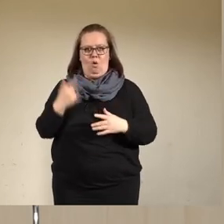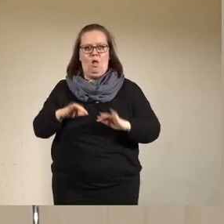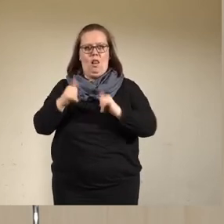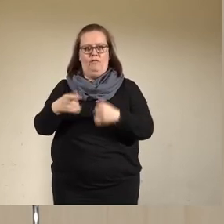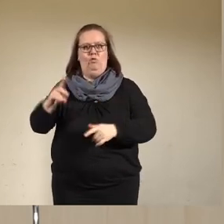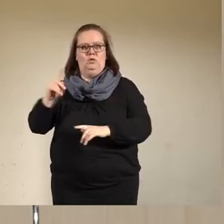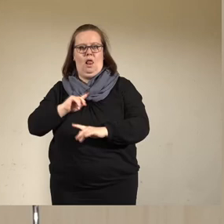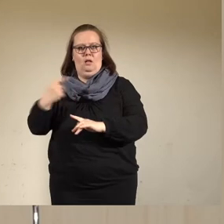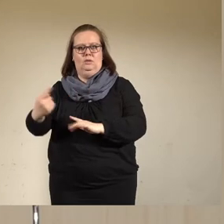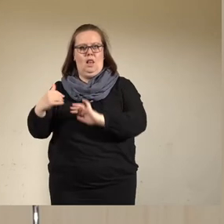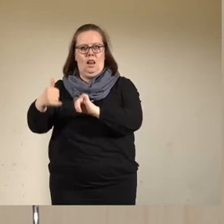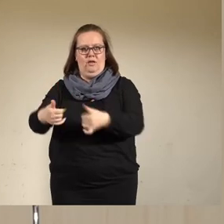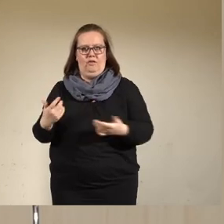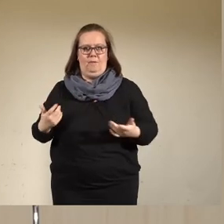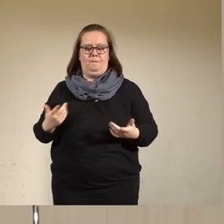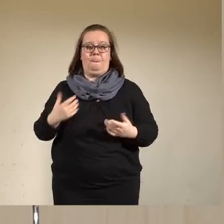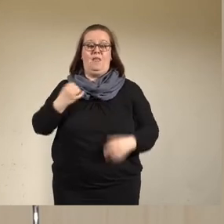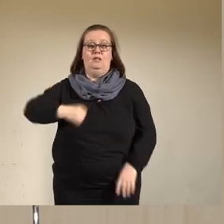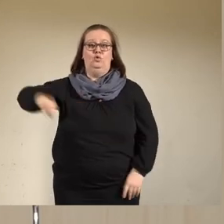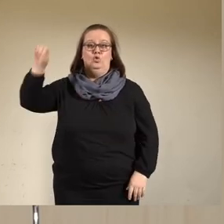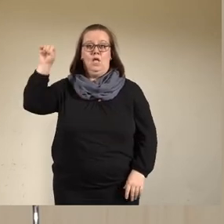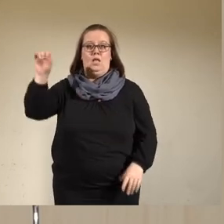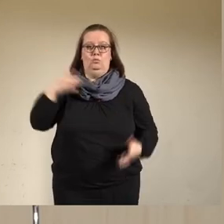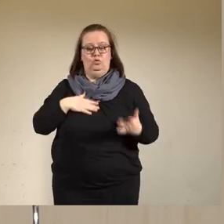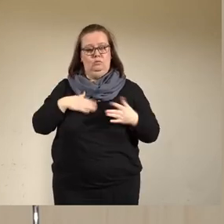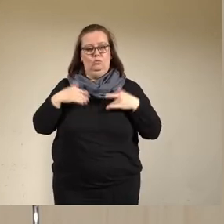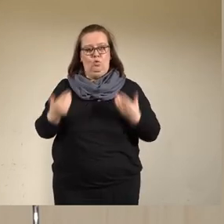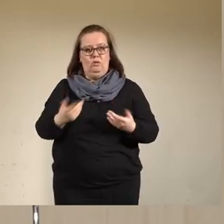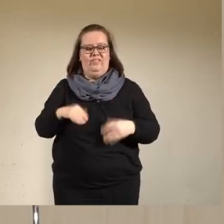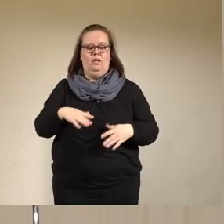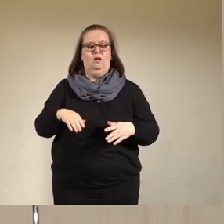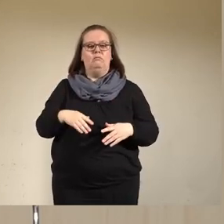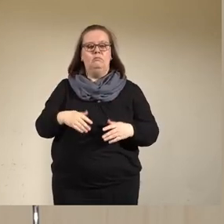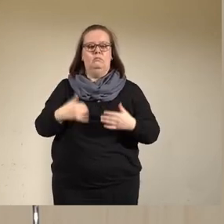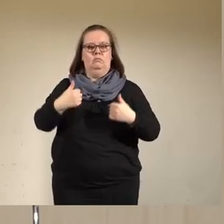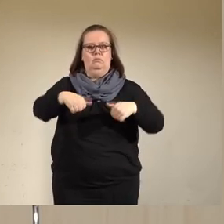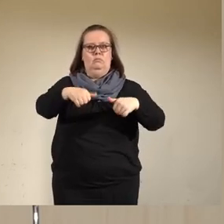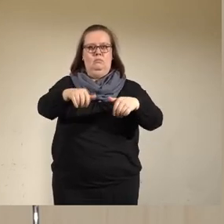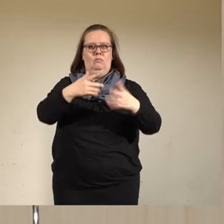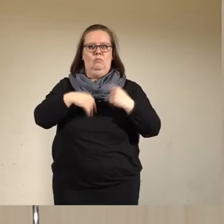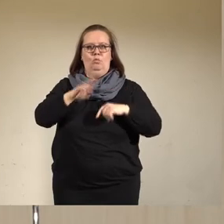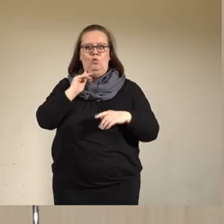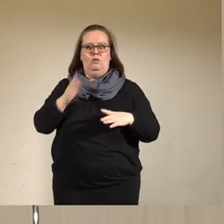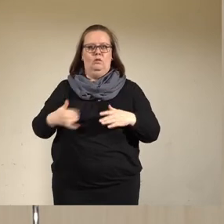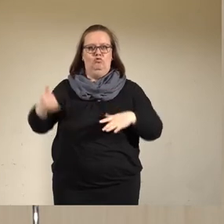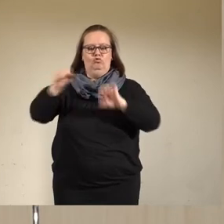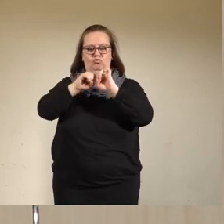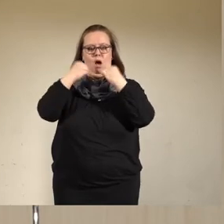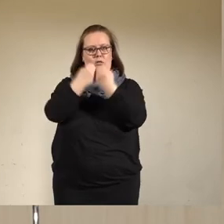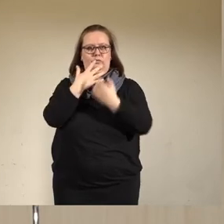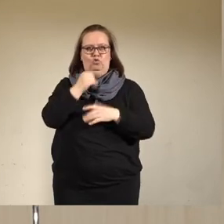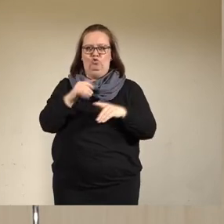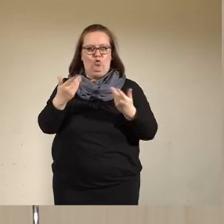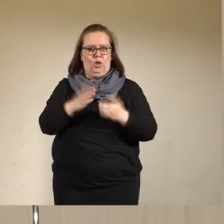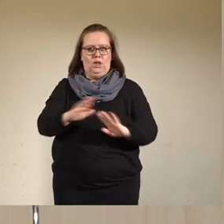zur Selbsthilfe. Sozialismus dagegen ist in unseren Augen eine Bevormundung durch einen Nanny-Staat, den wir so nicht